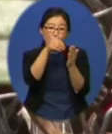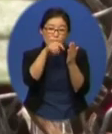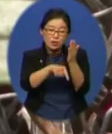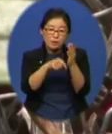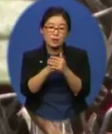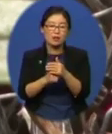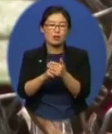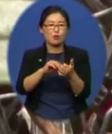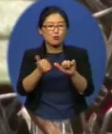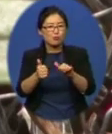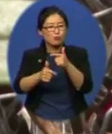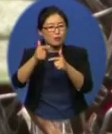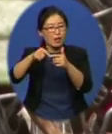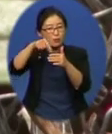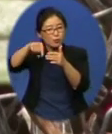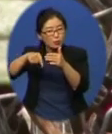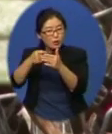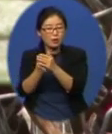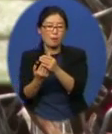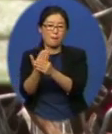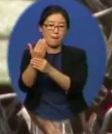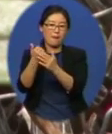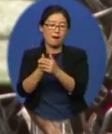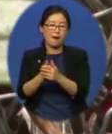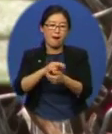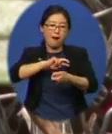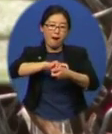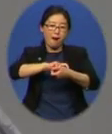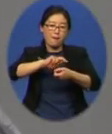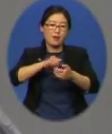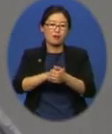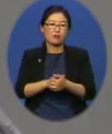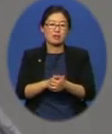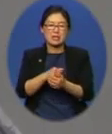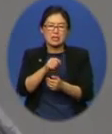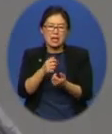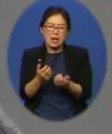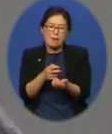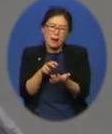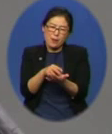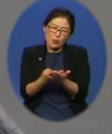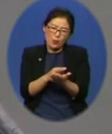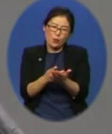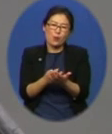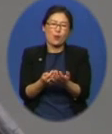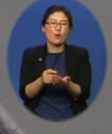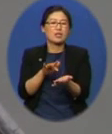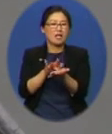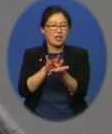위에서 자라며 한방에서는 진통제나 건의제로 사용된다고 합니다.